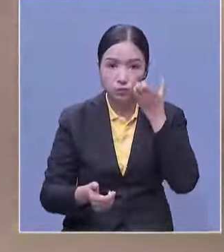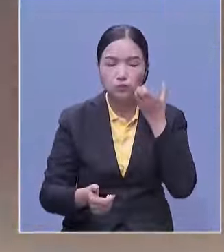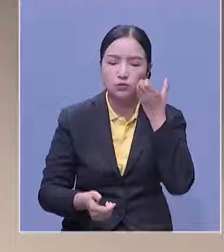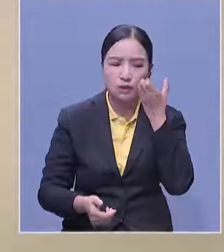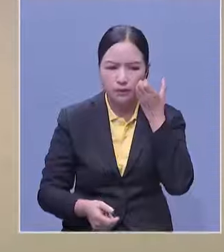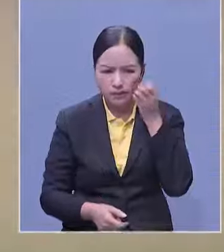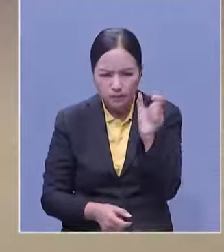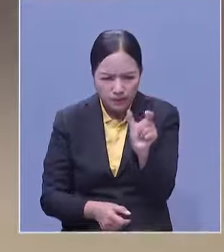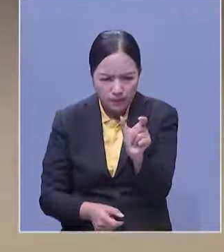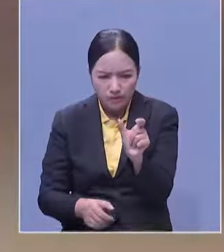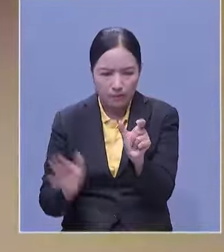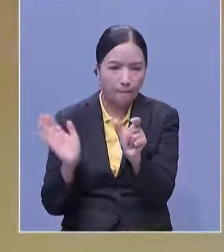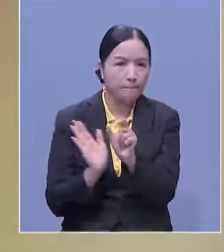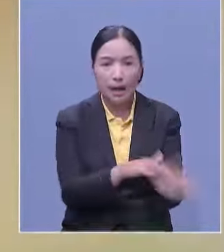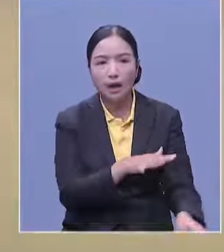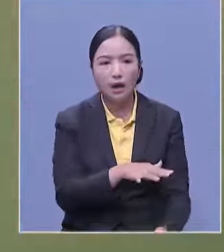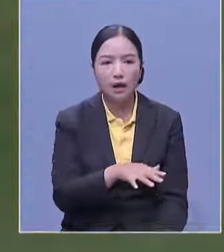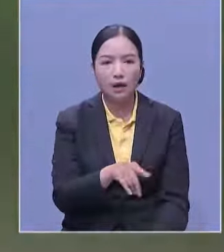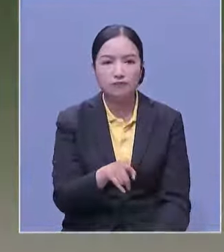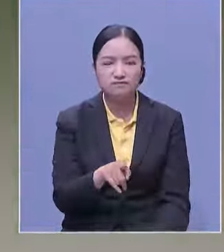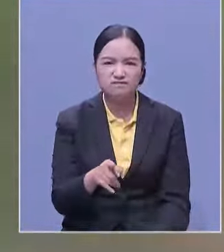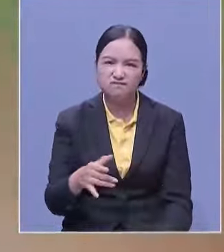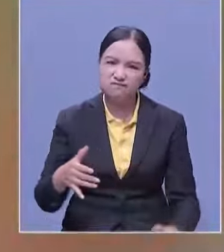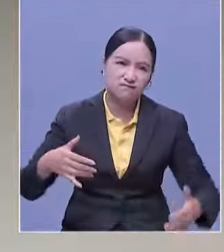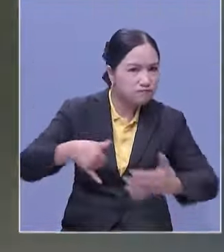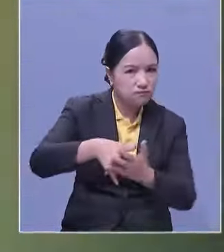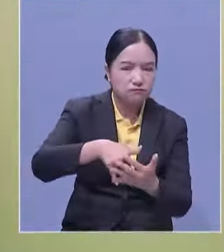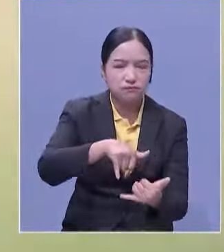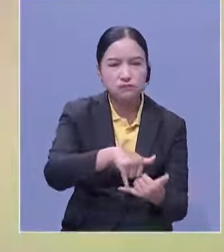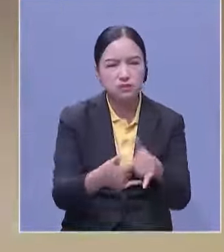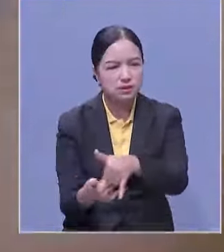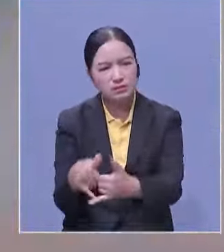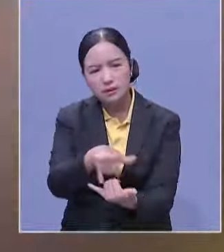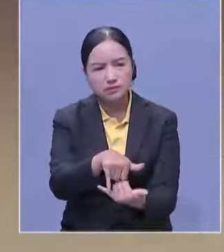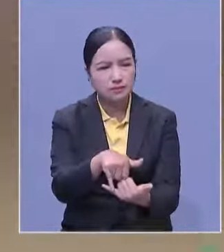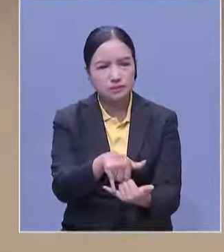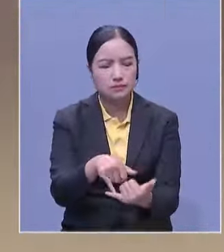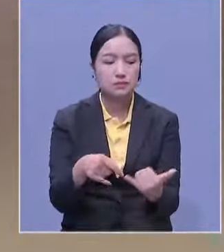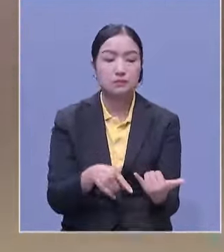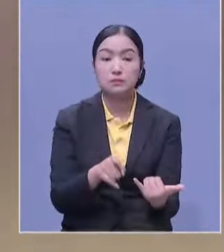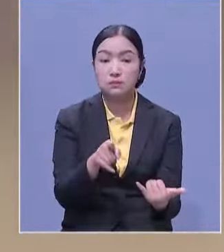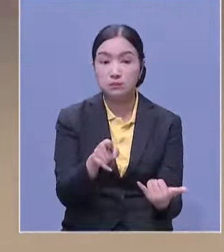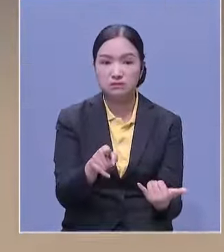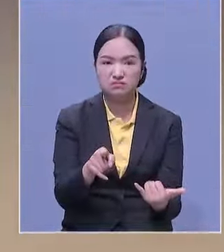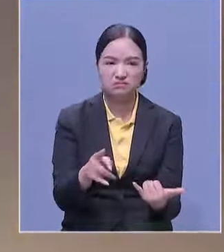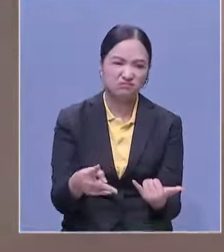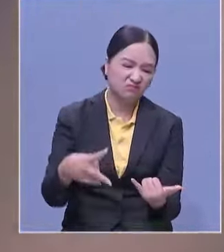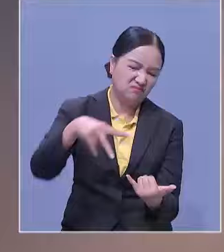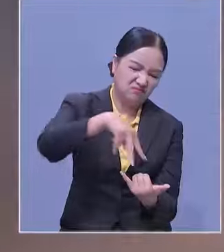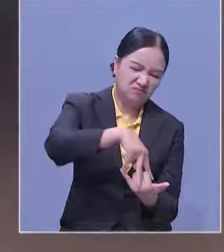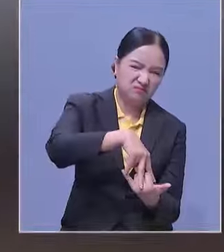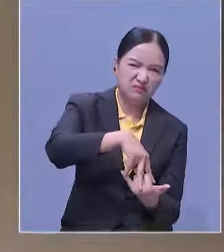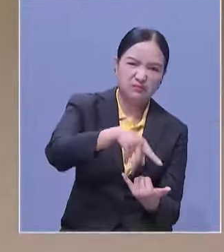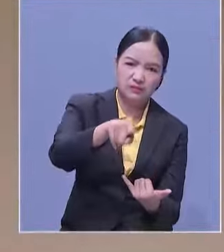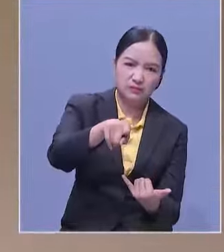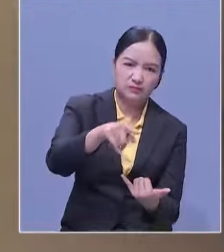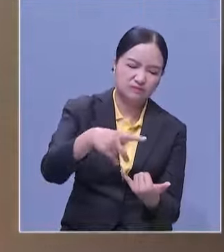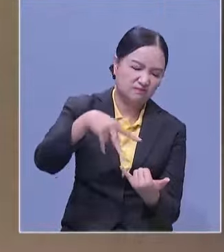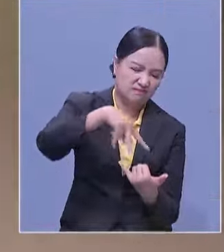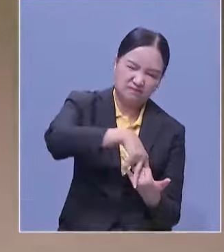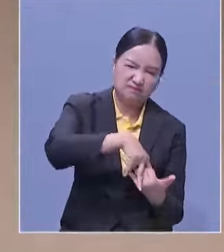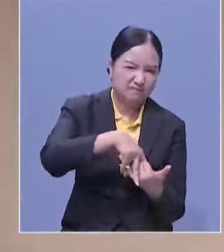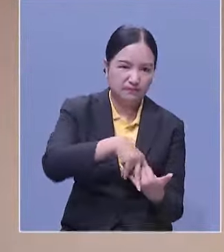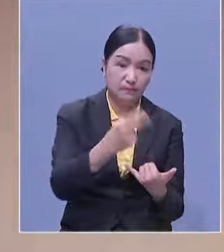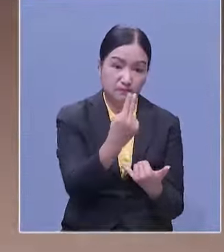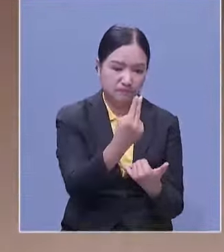จะเข้ามาชิดตัวแล้วก็เนี่ยกอดรัดฟัดเหวี่ยงจนกระทั่งดาบตำรวจสมศักดิ์ล้มลงหลังจากนั้นก็เป็นภาพนี้เลยค่ะคือขึ้นคร่อม